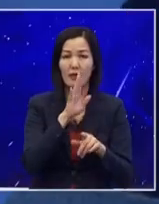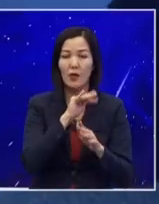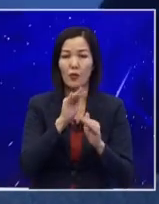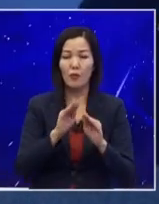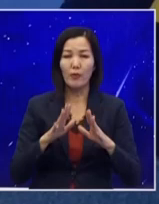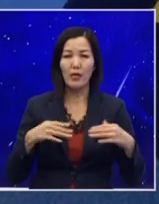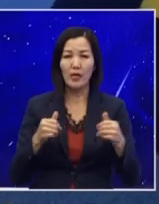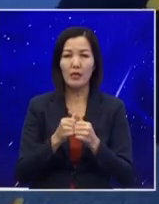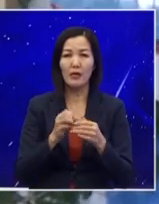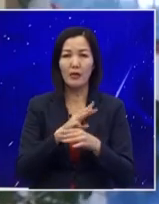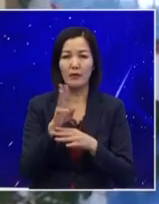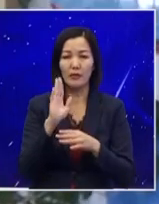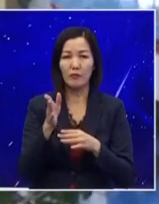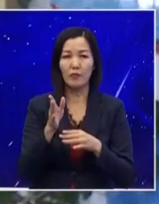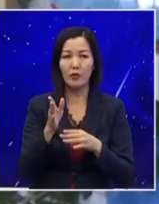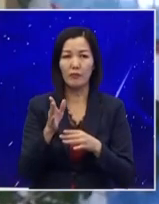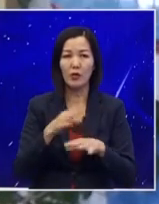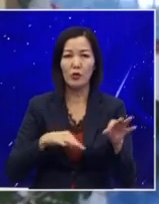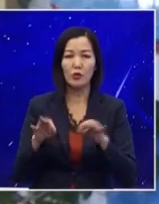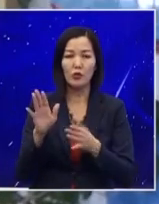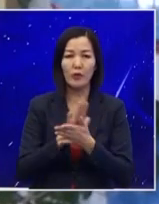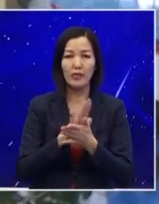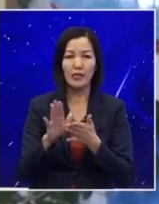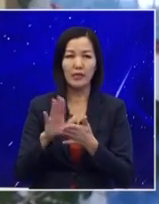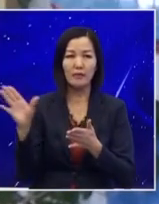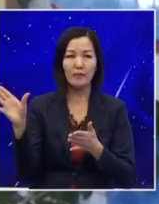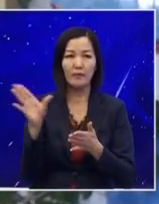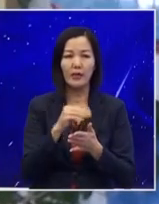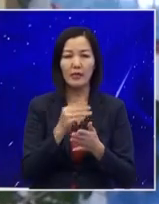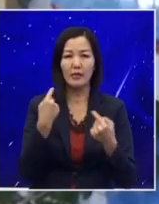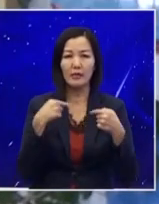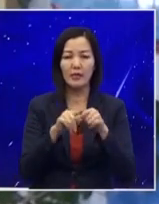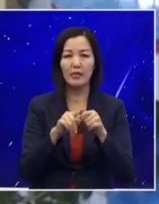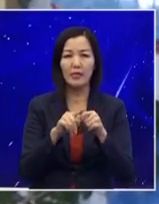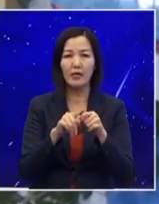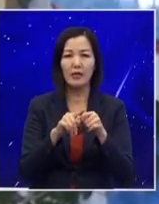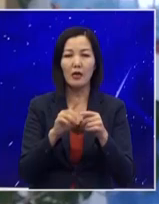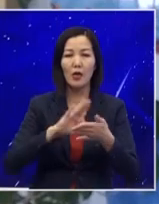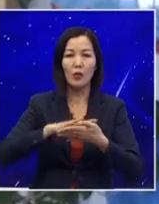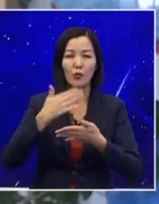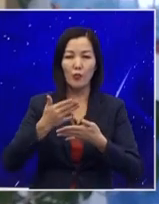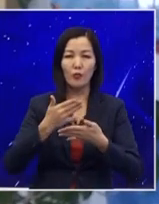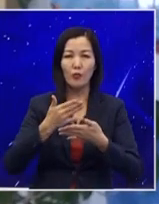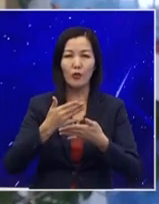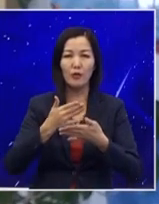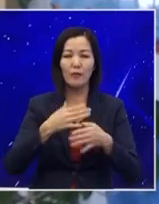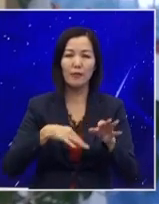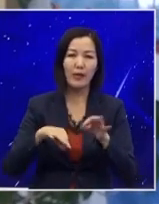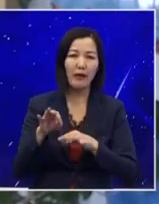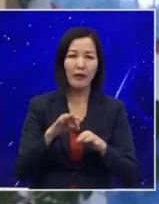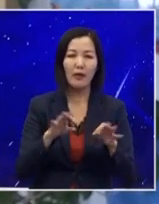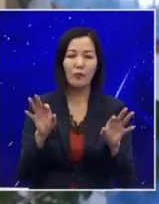сол кісілерді де қамтымақшымыз. Бұл жоба тегін, яғни барлық техникалық құралдар, ноутбук, принтер, проектор,